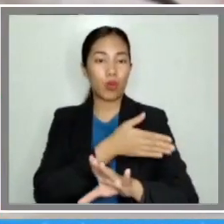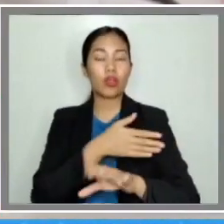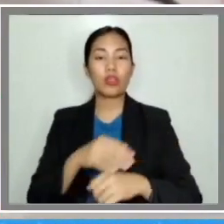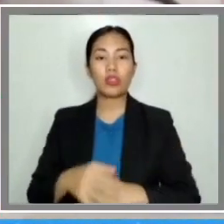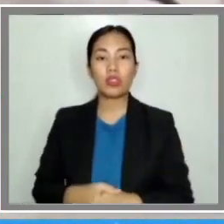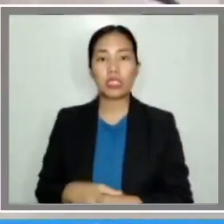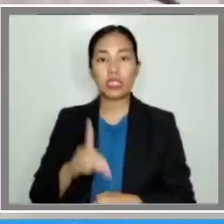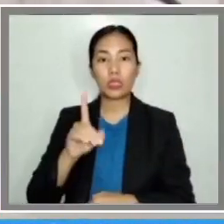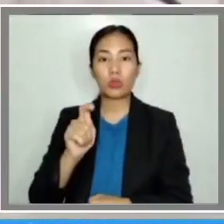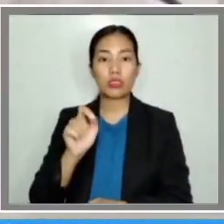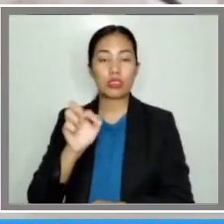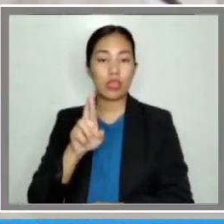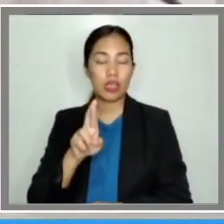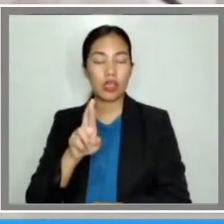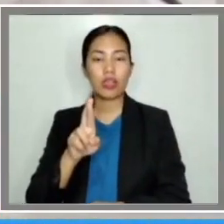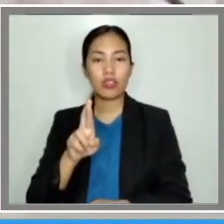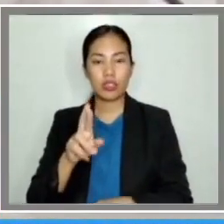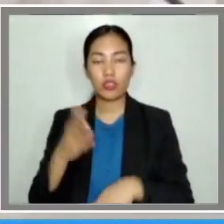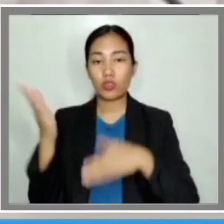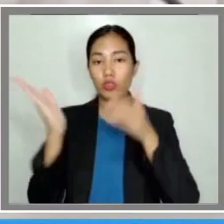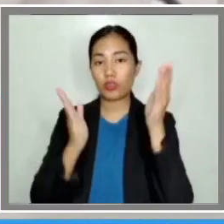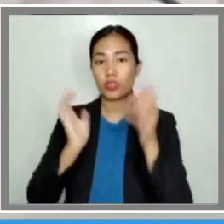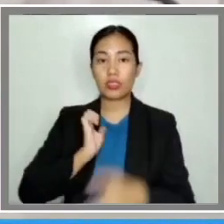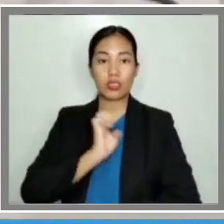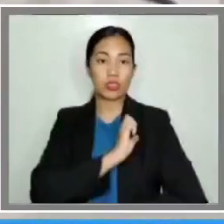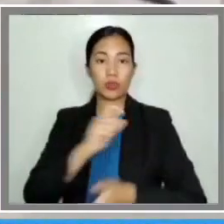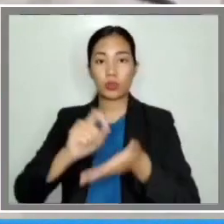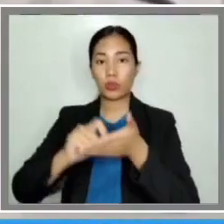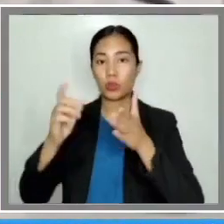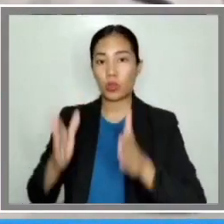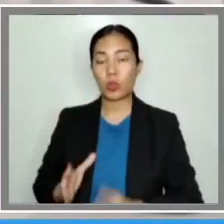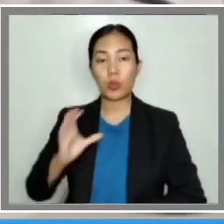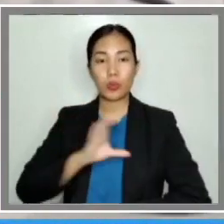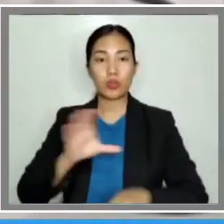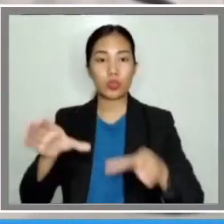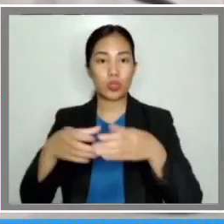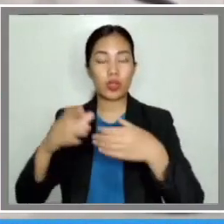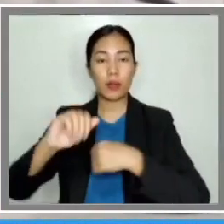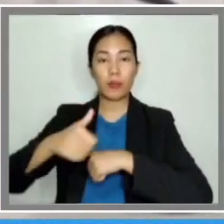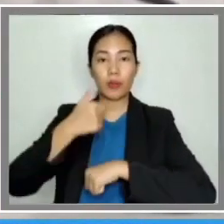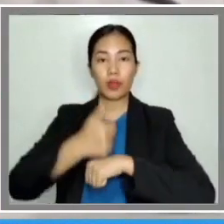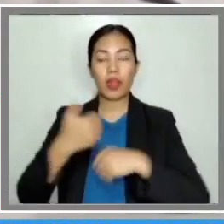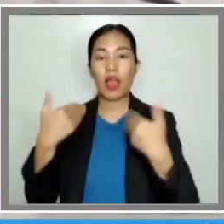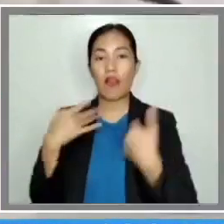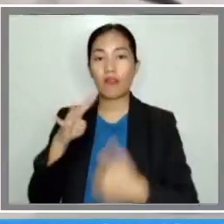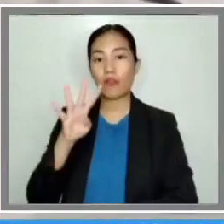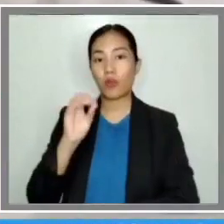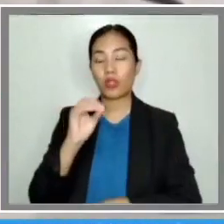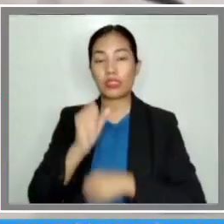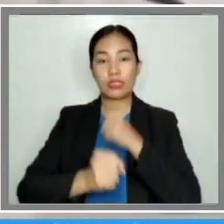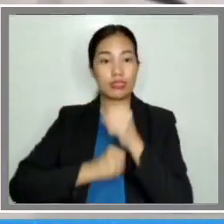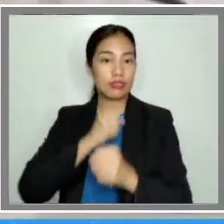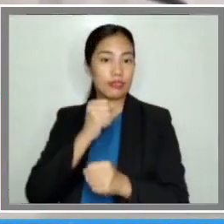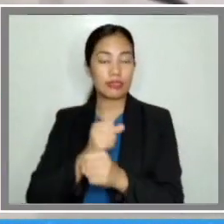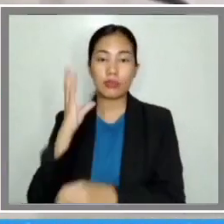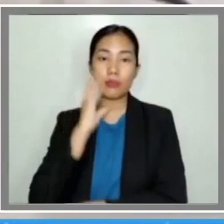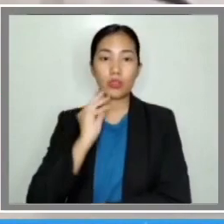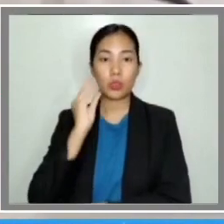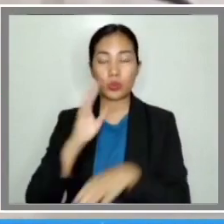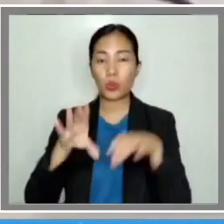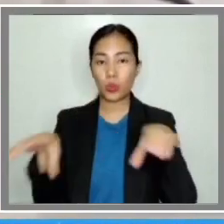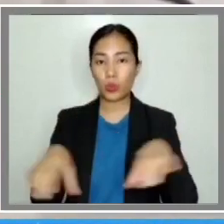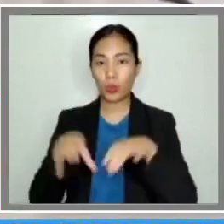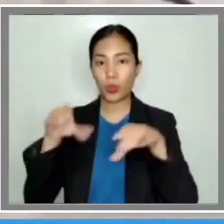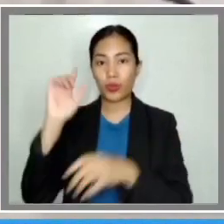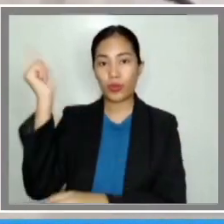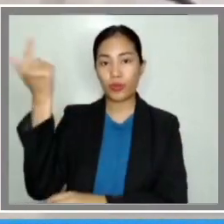Executive Secretary sa Commission on Appointments at may 40 taong karanasan sa gobyerno. Ayon kay Secretary Bautista, OIC na ang